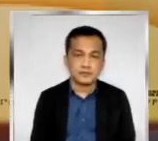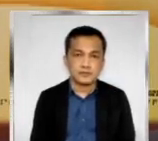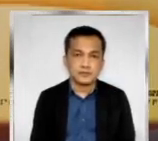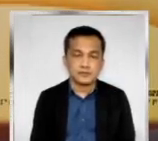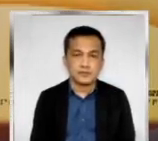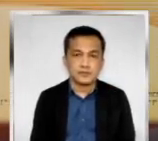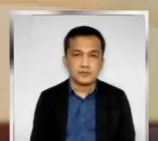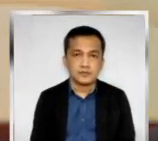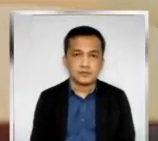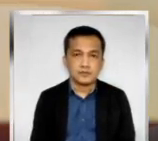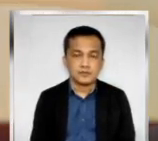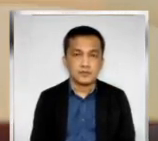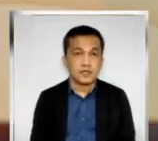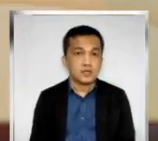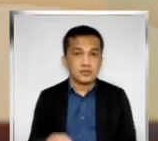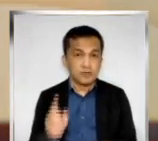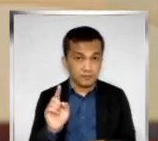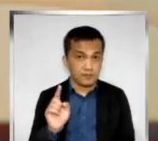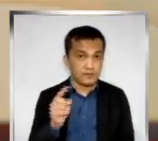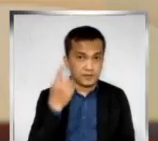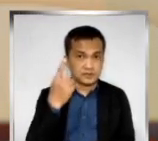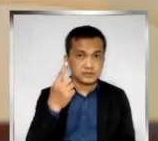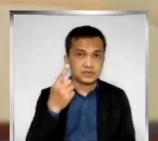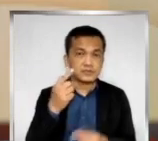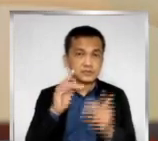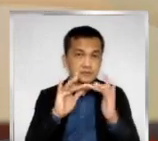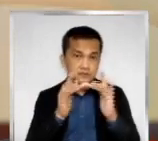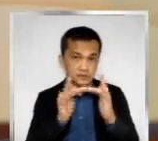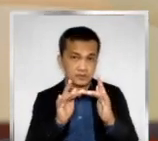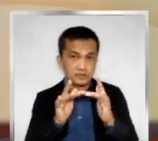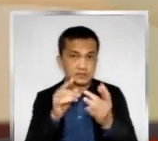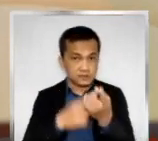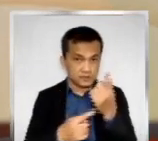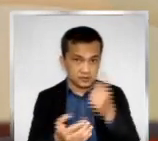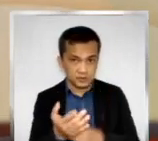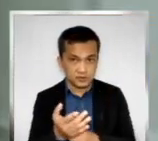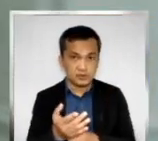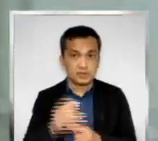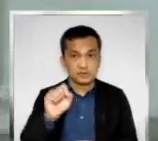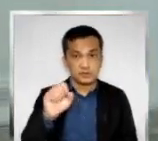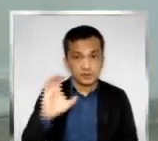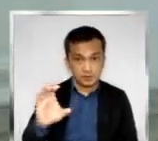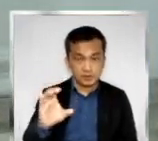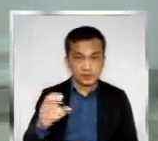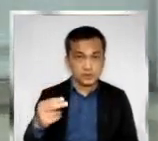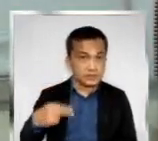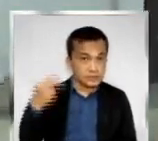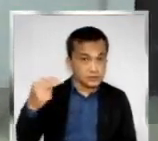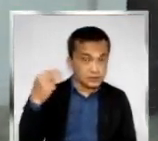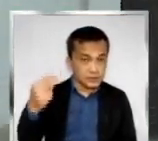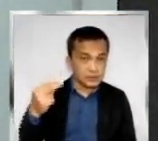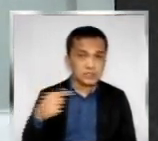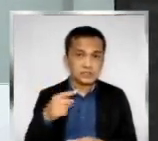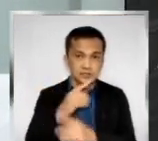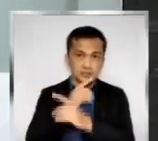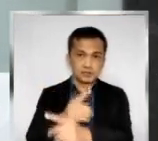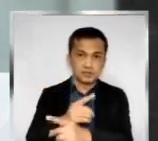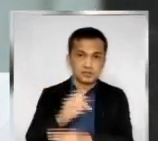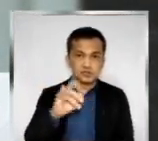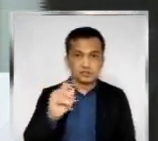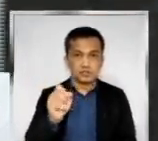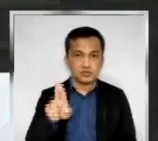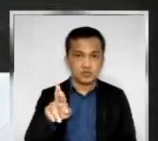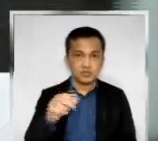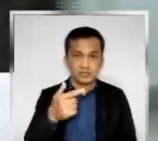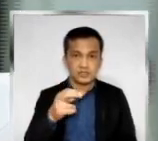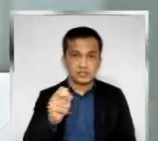Sa kauna-unahang virtual oral arguments na ginawa ng Korte Suprema sa kasaysayan, dinepensahan ni Solicitor General Jose Calida